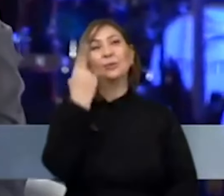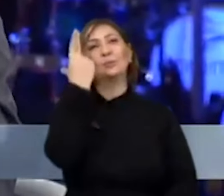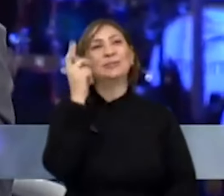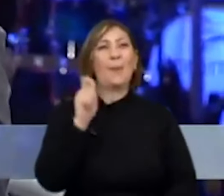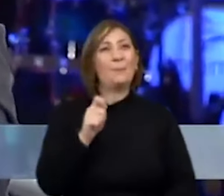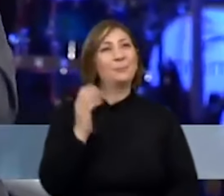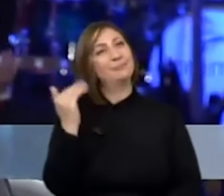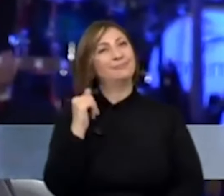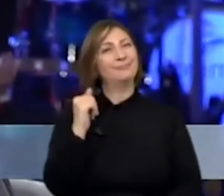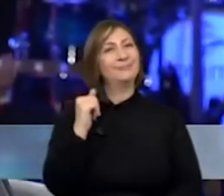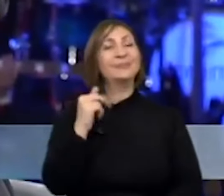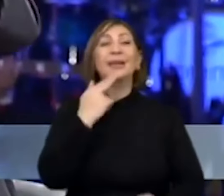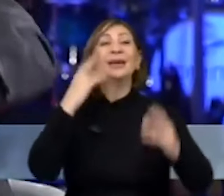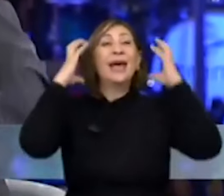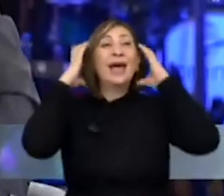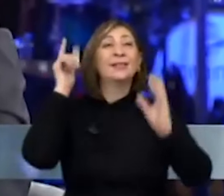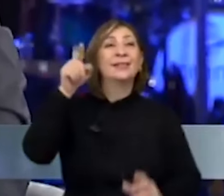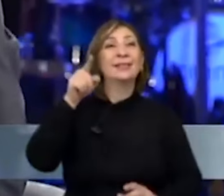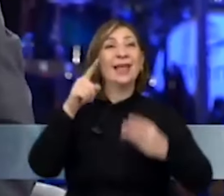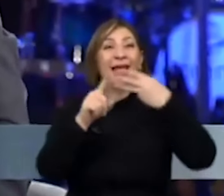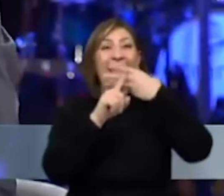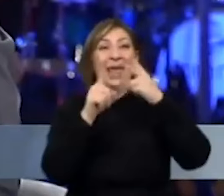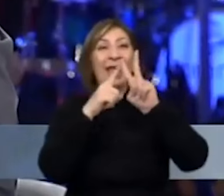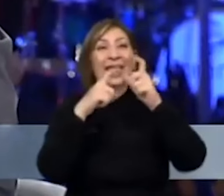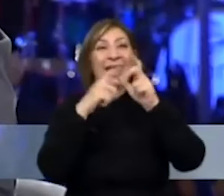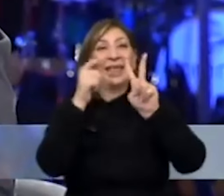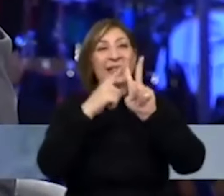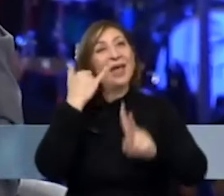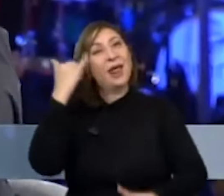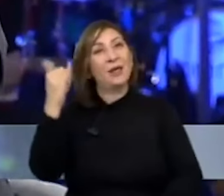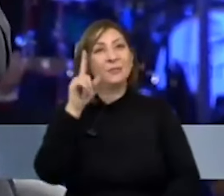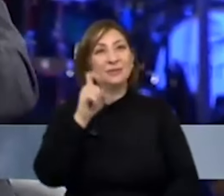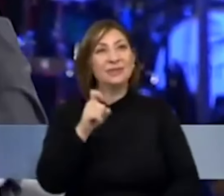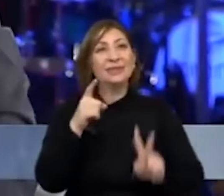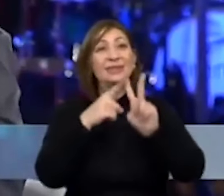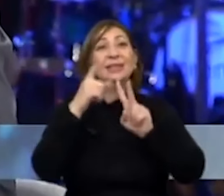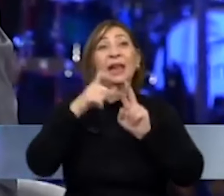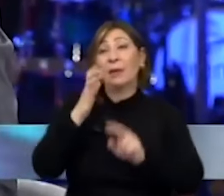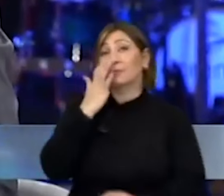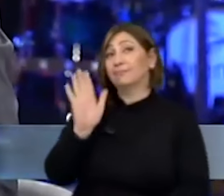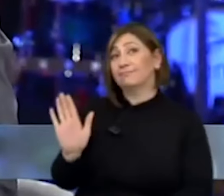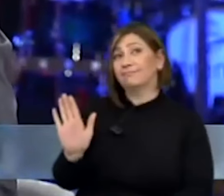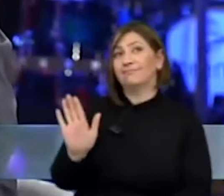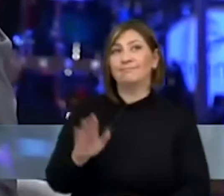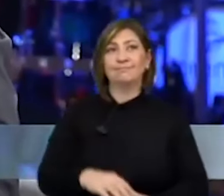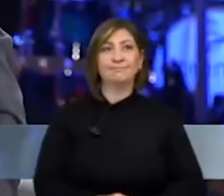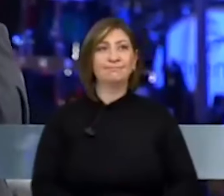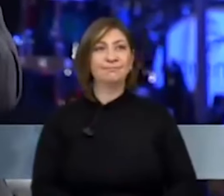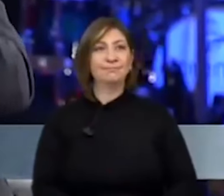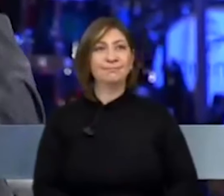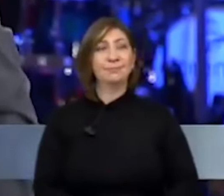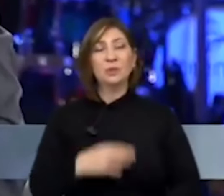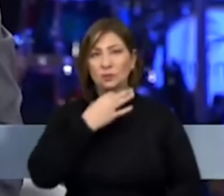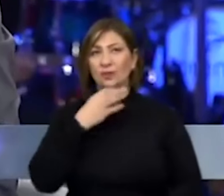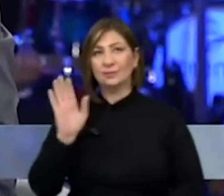sürpriz yapalım. Reyhan'cığım, Engin'i arayabilirler mi acaba? Nilay ayrılma lütfen.